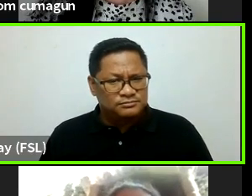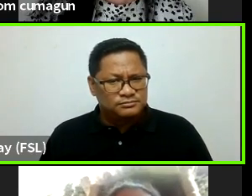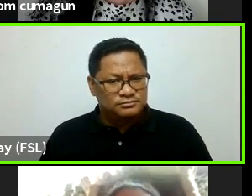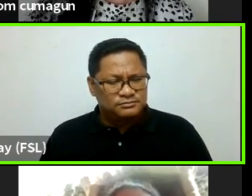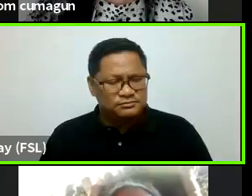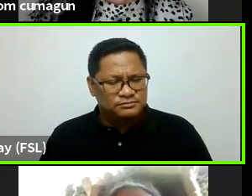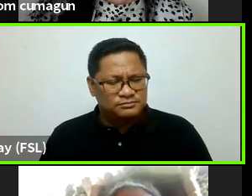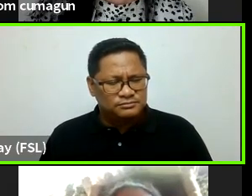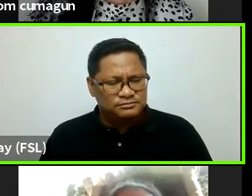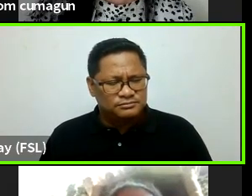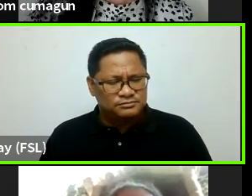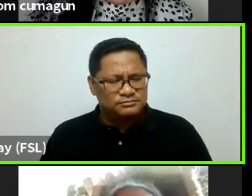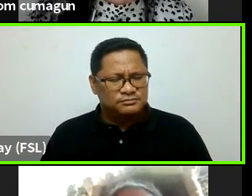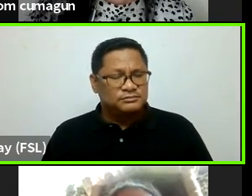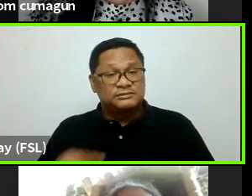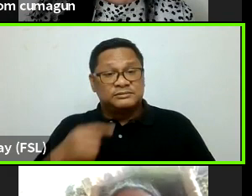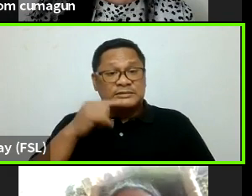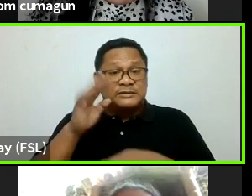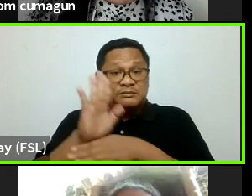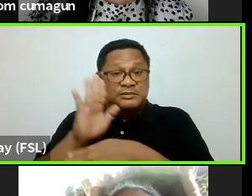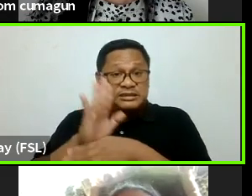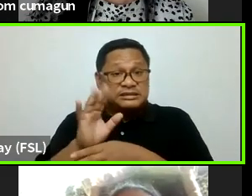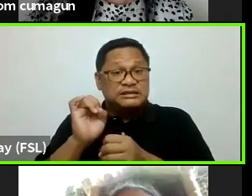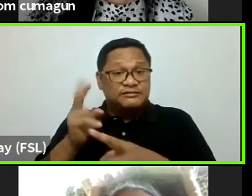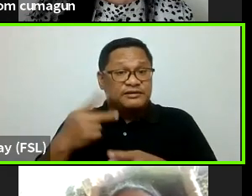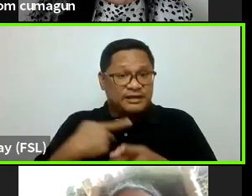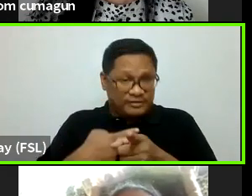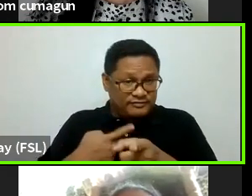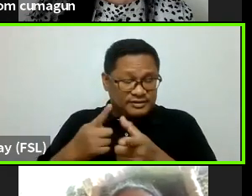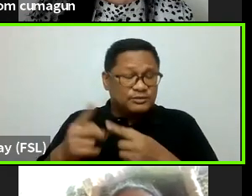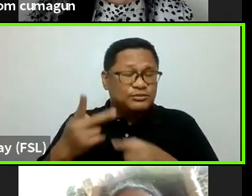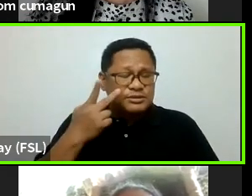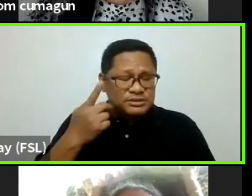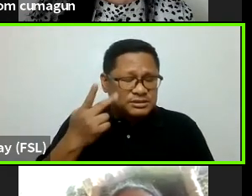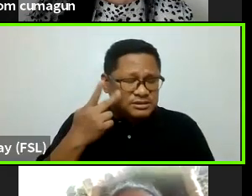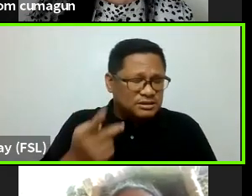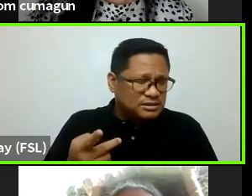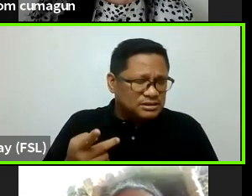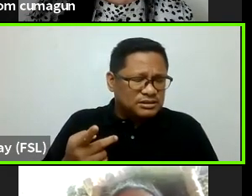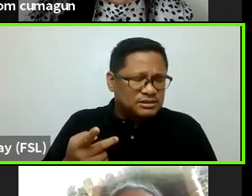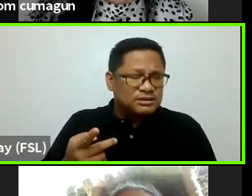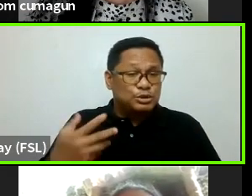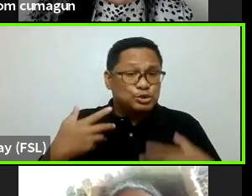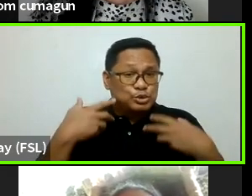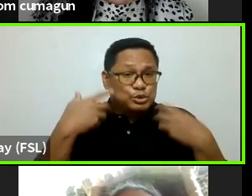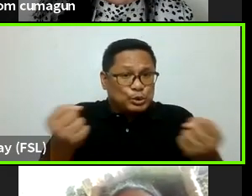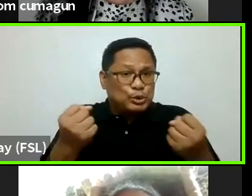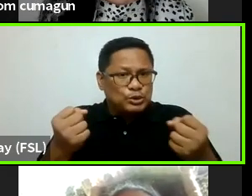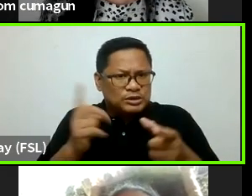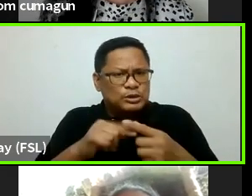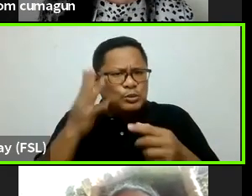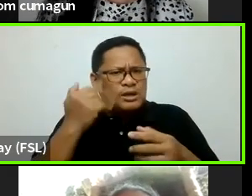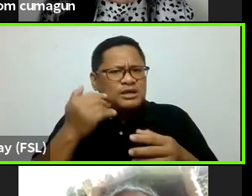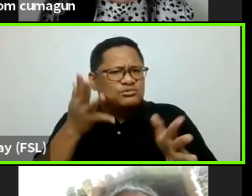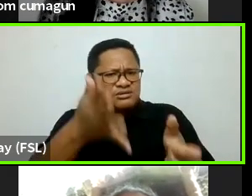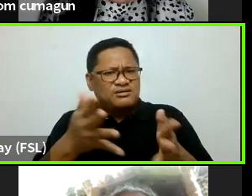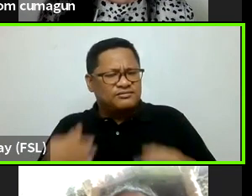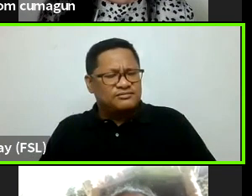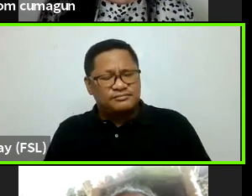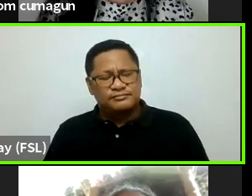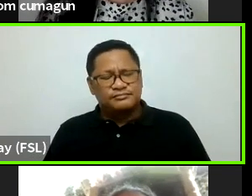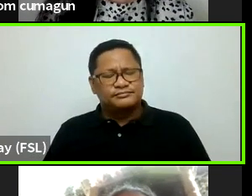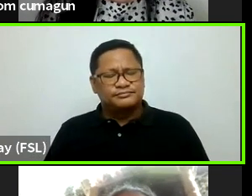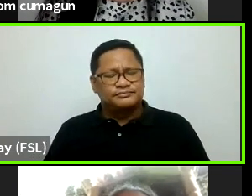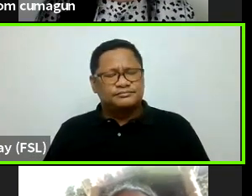Hindi, yung business naman kasi pagka yung nandiyan na at makikita mo naman na matatag, eh ba't mo naman aalisan? Ngayon,